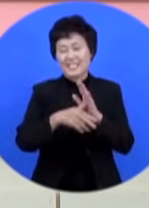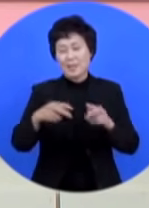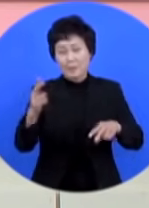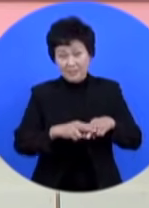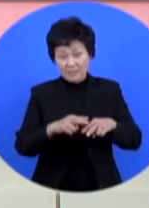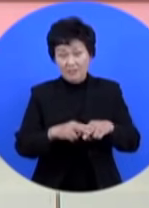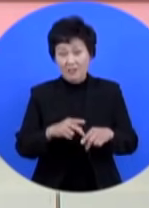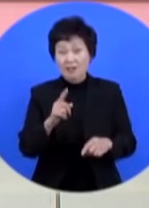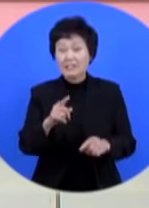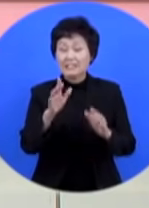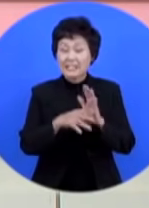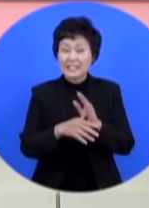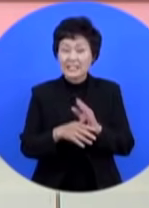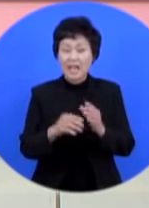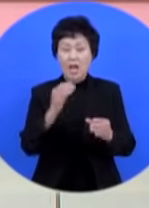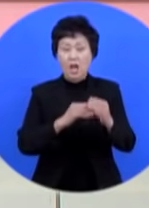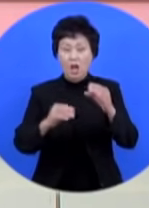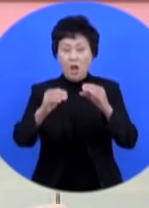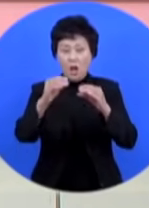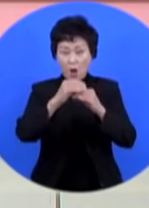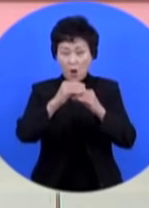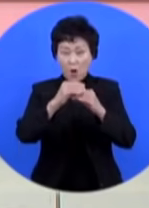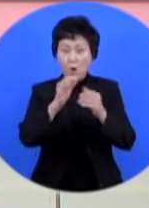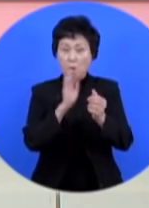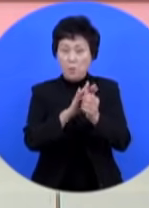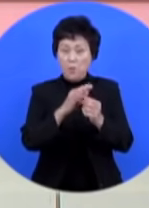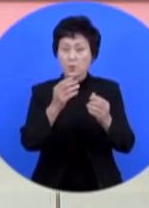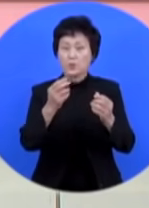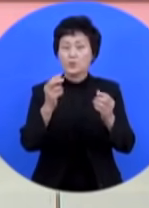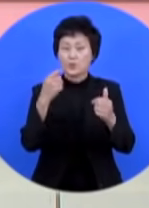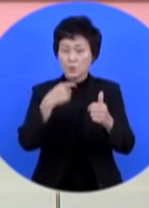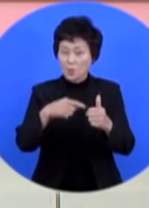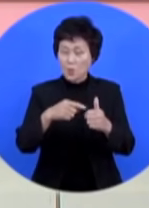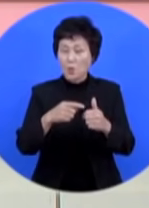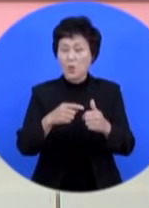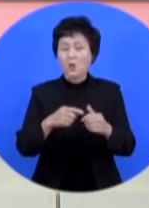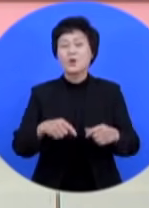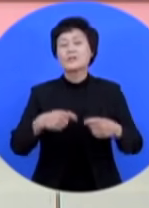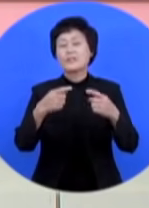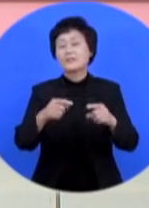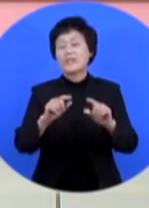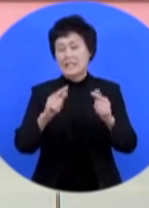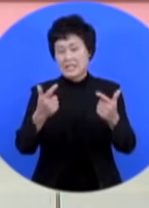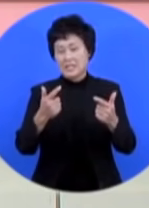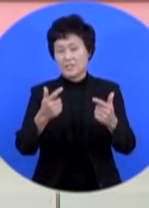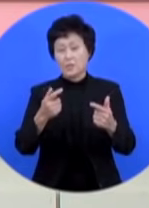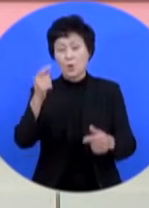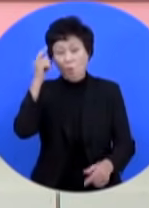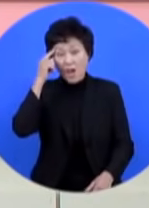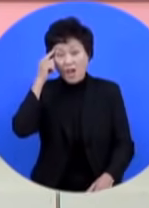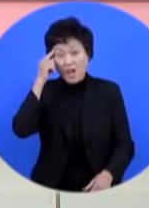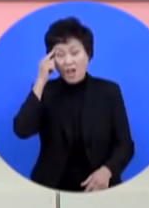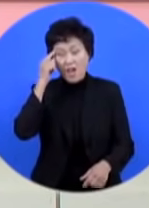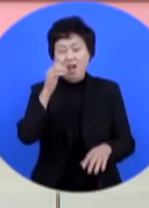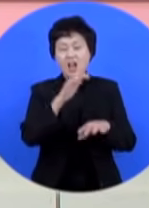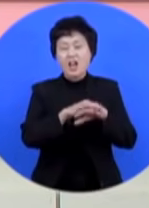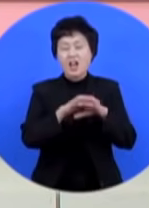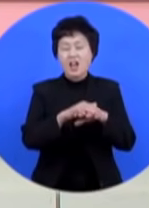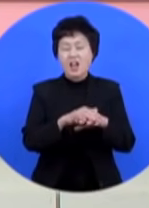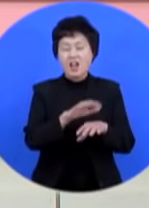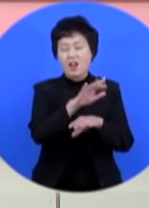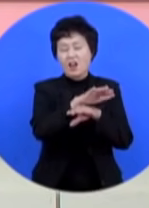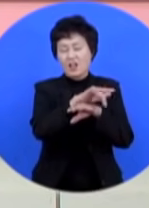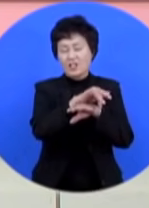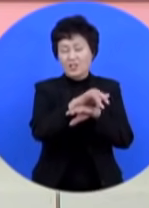왜요? 학교 가기 싫어서가 아니라 네. 서부 경남 농어촌 지역으로 전도하러 다닌다고 아이고, 방학 때는 방학 때? 예,